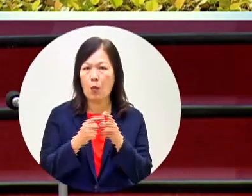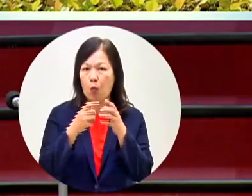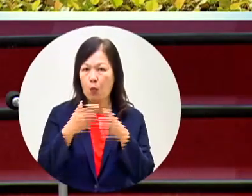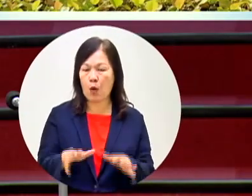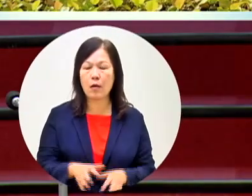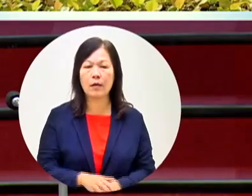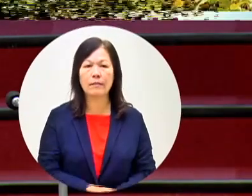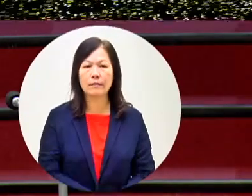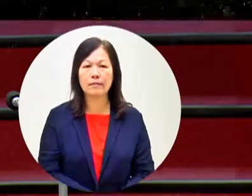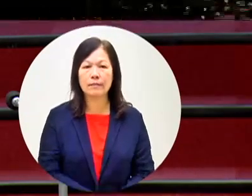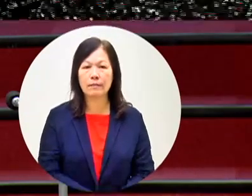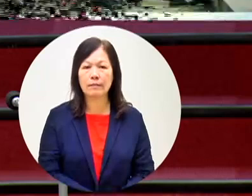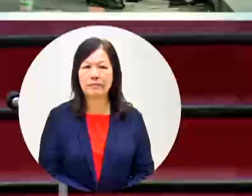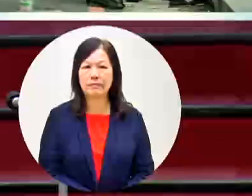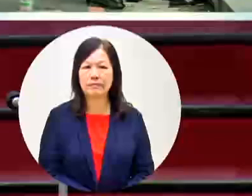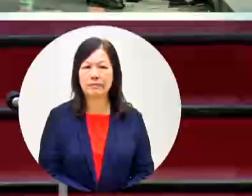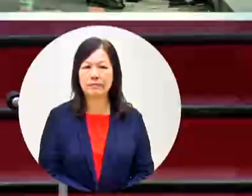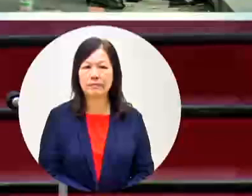过来。